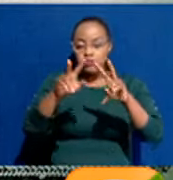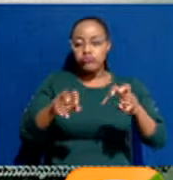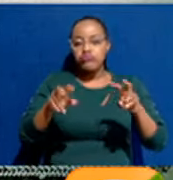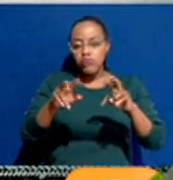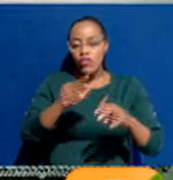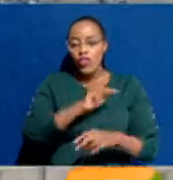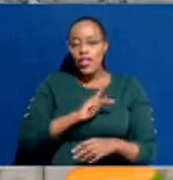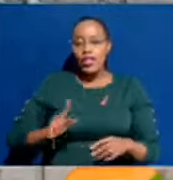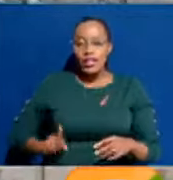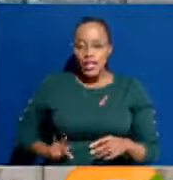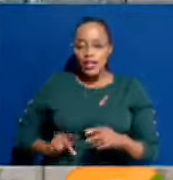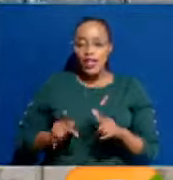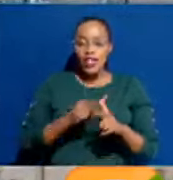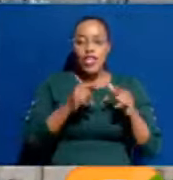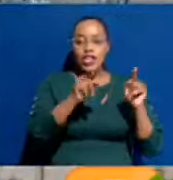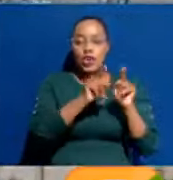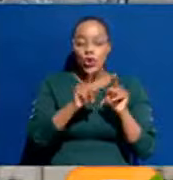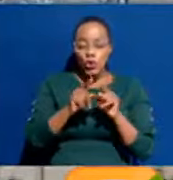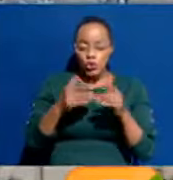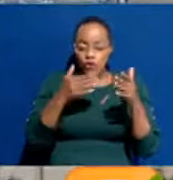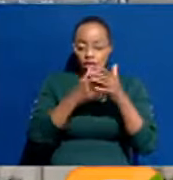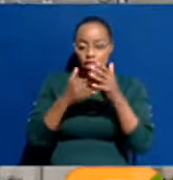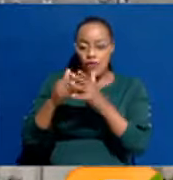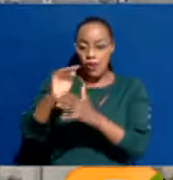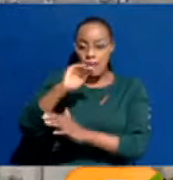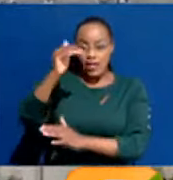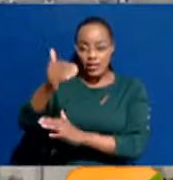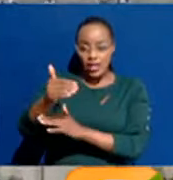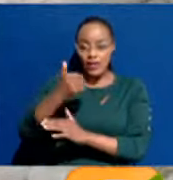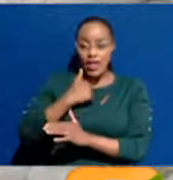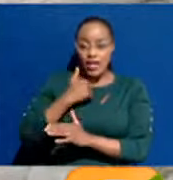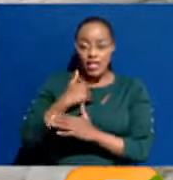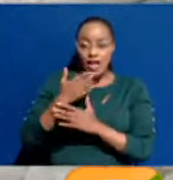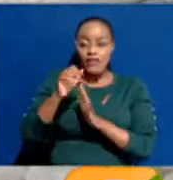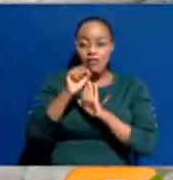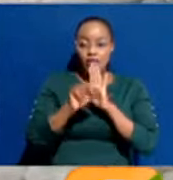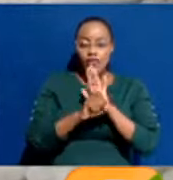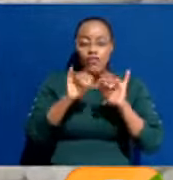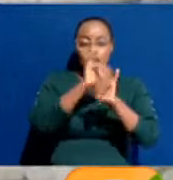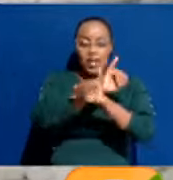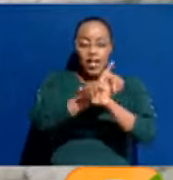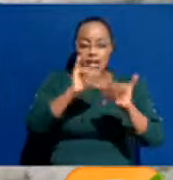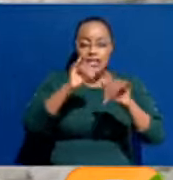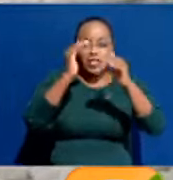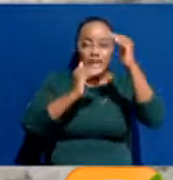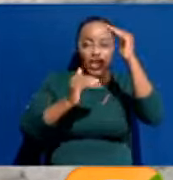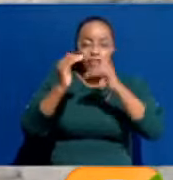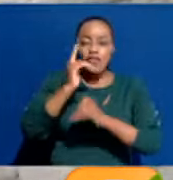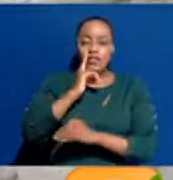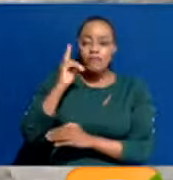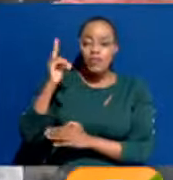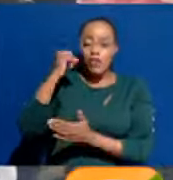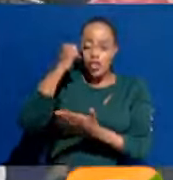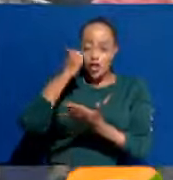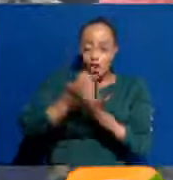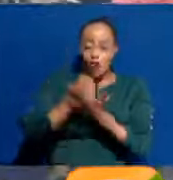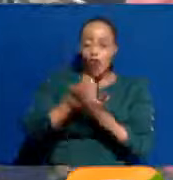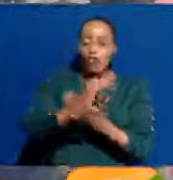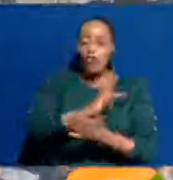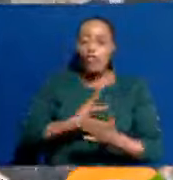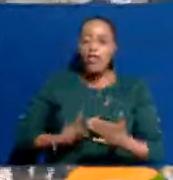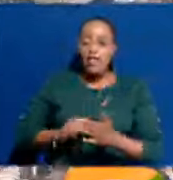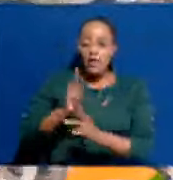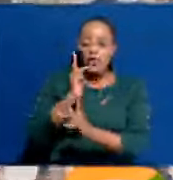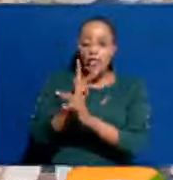kifalme. Katika mji wa Forbidden kuna pia ikulu ya usafi wa mbinguni Hapa ndio afisi ya mfalme